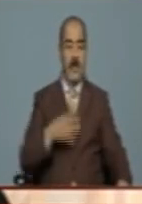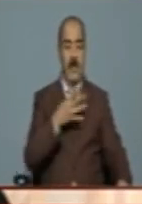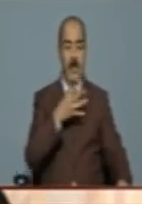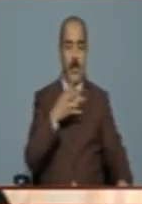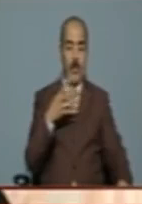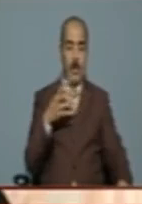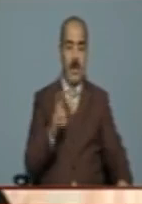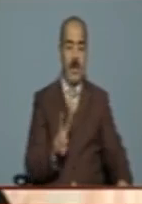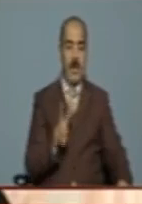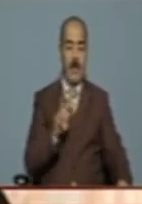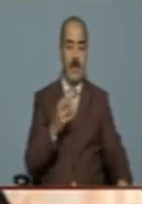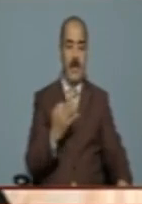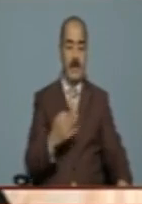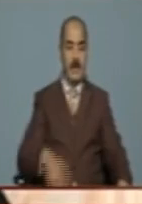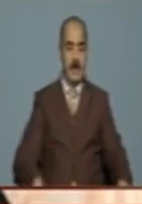67,032,437 ناخبا.